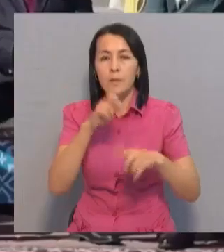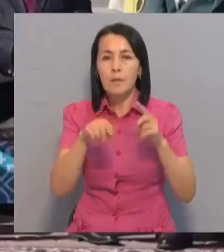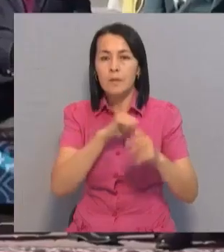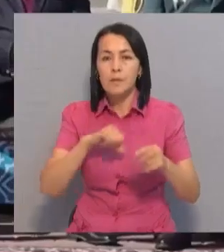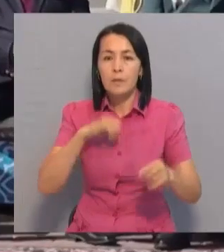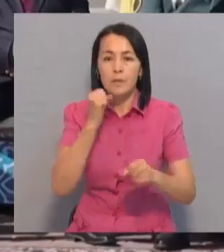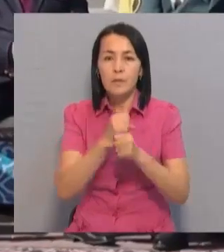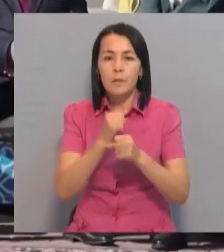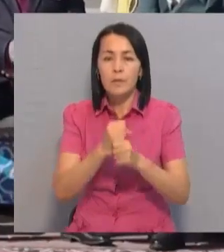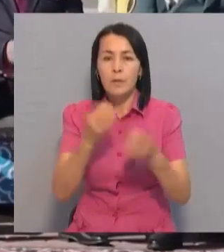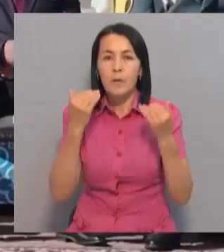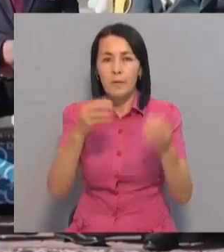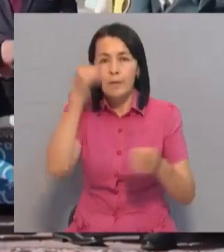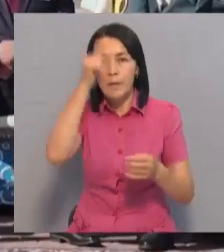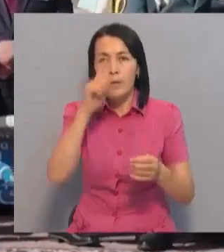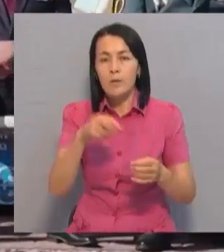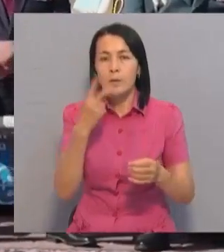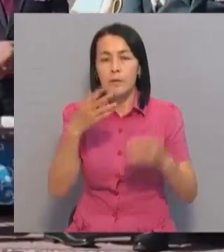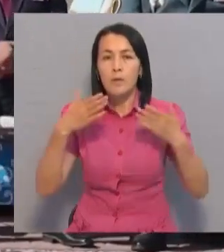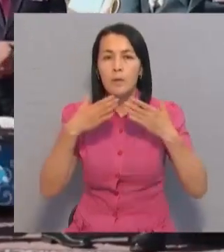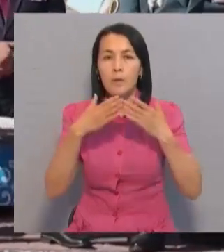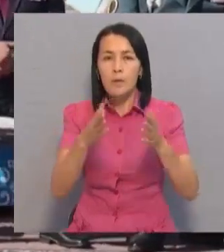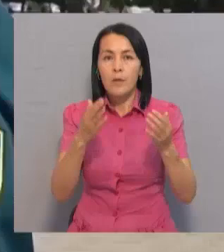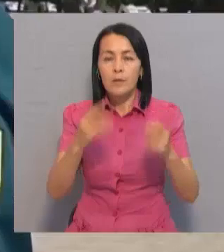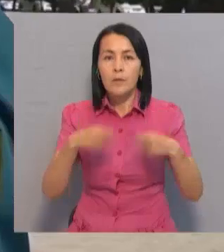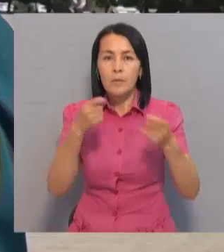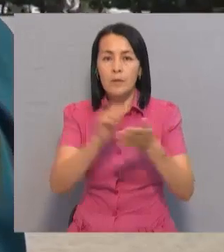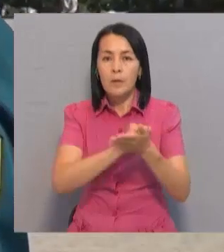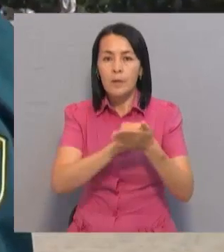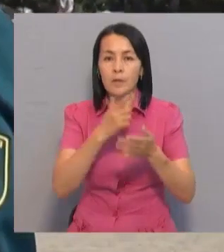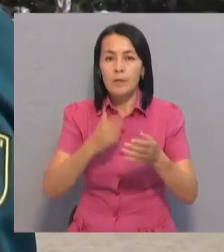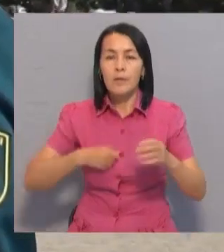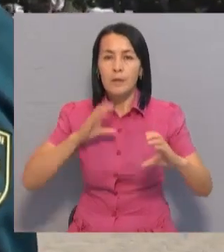Также случилось, что и в этом году 102 выпускника уже подали документы в военные вузы.